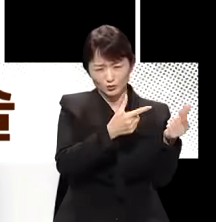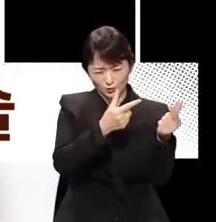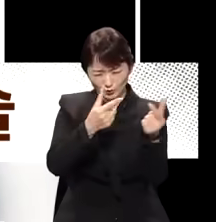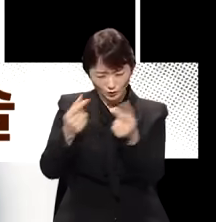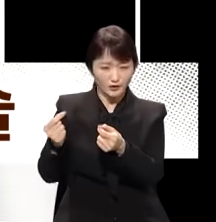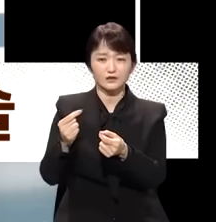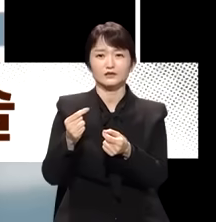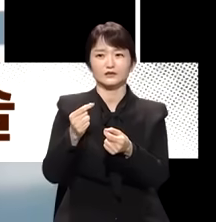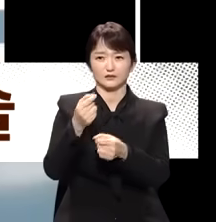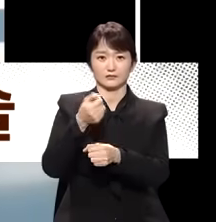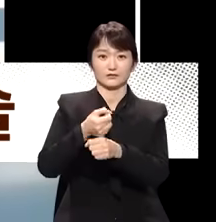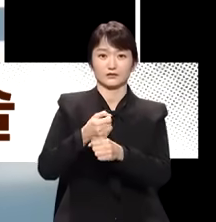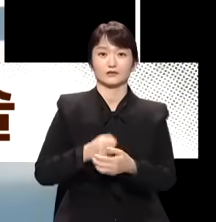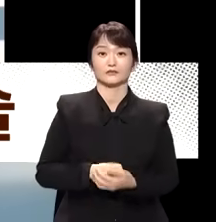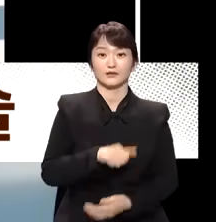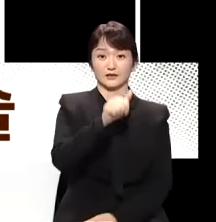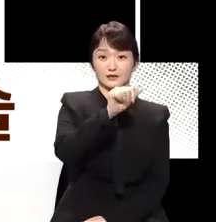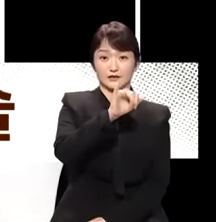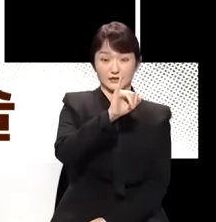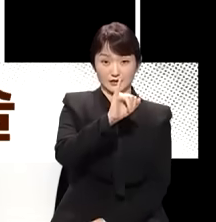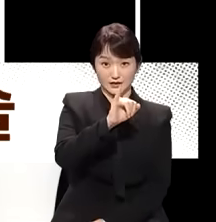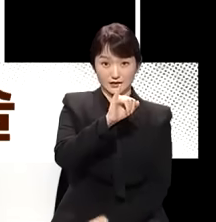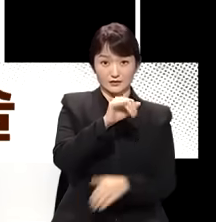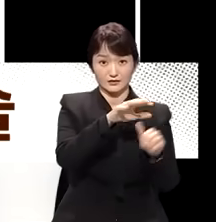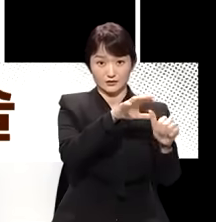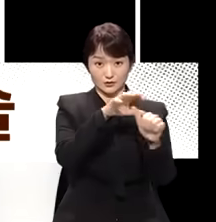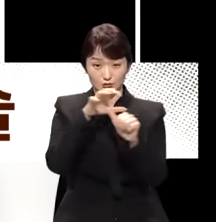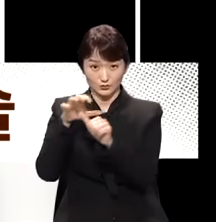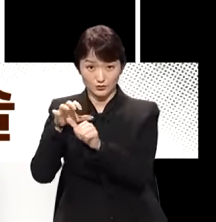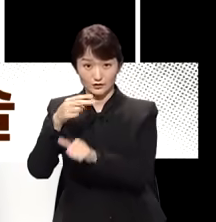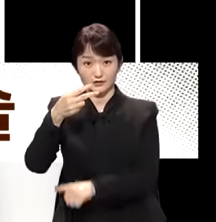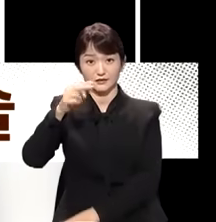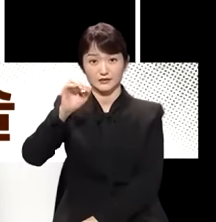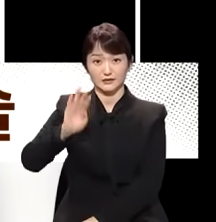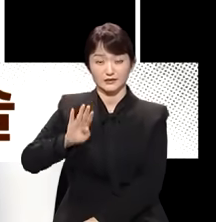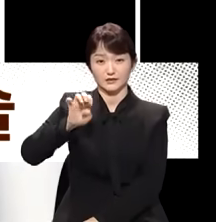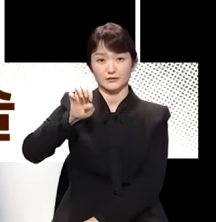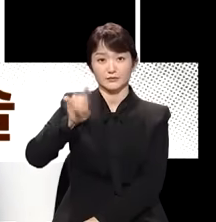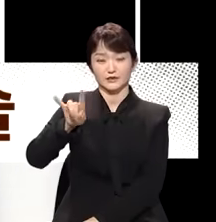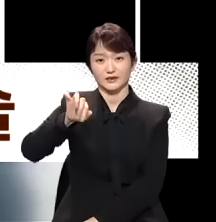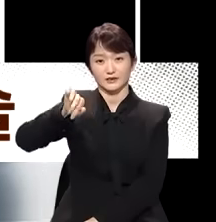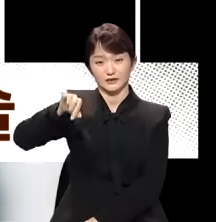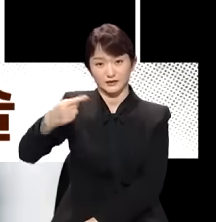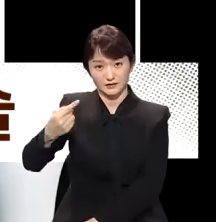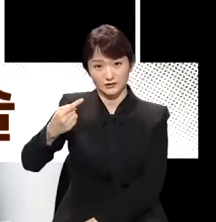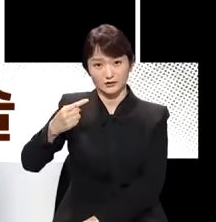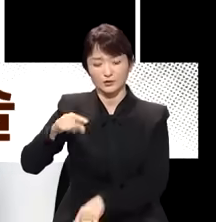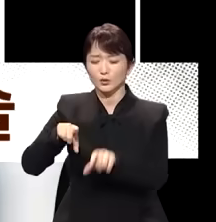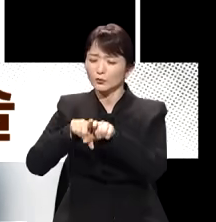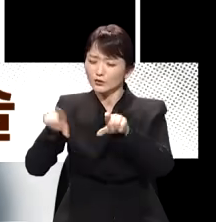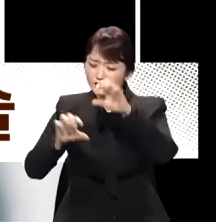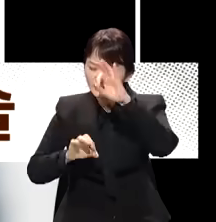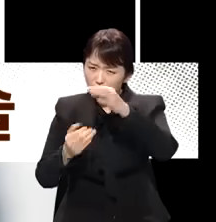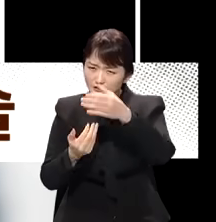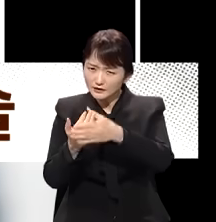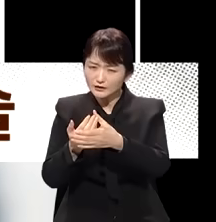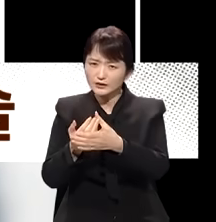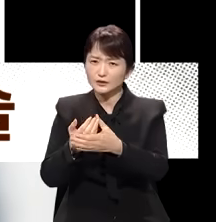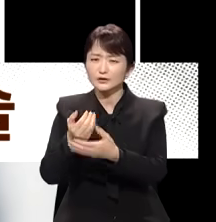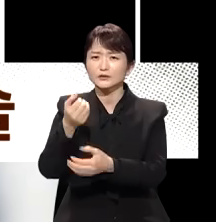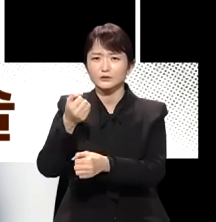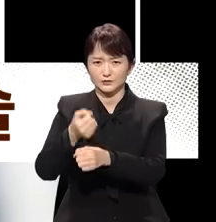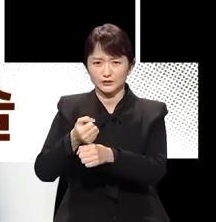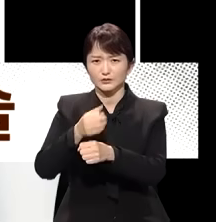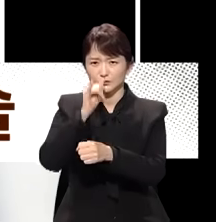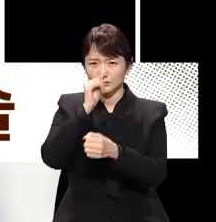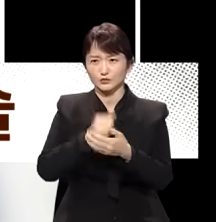되살렸습니다 바로 인공지능 기반의 페이크 기술 페이크 보통 사건 사고에서 등장했던 표현인데 아 좋게만 쓴다면